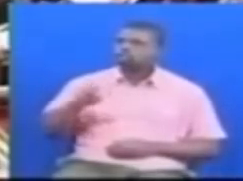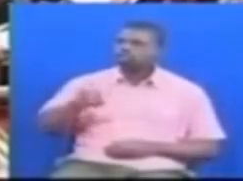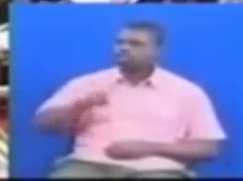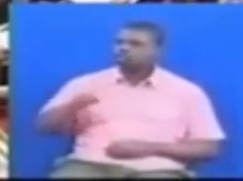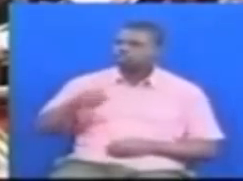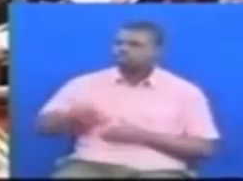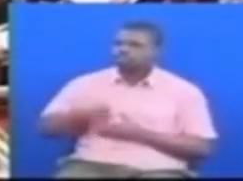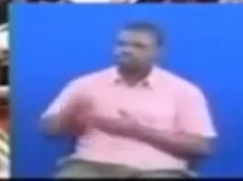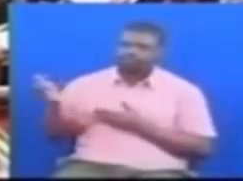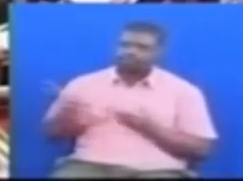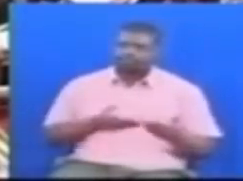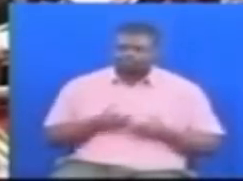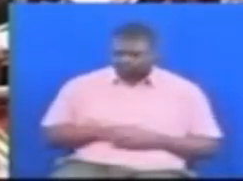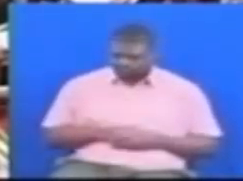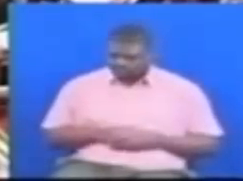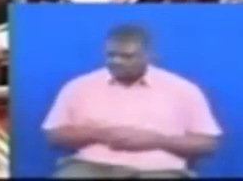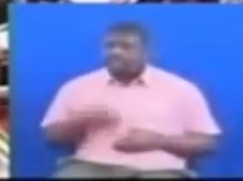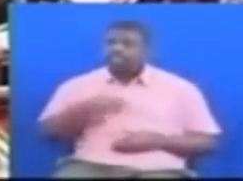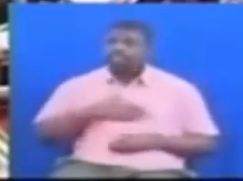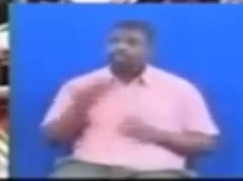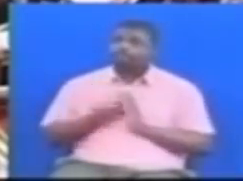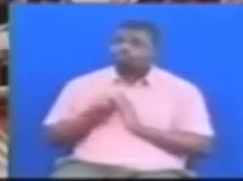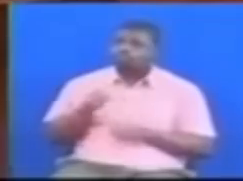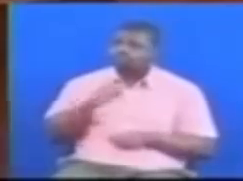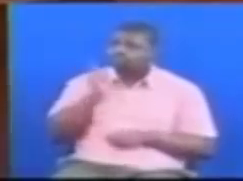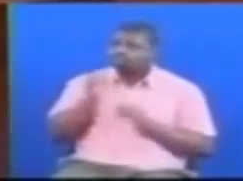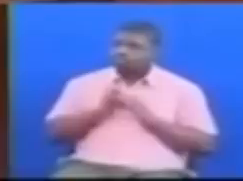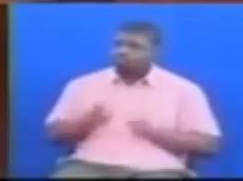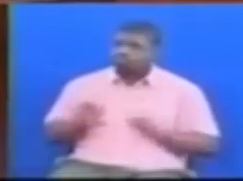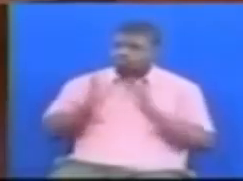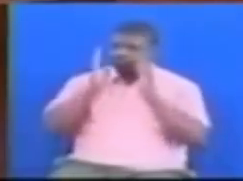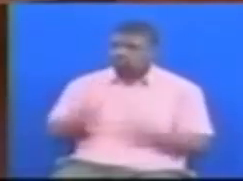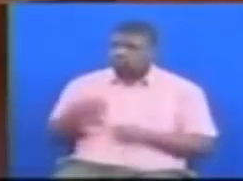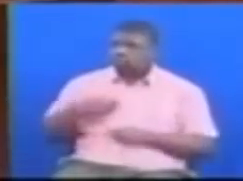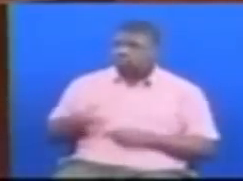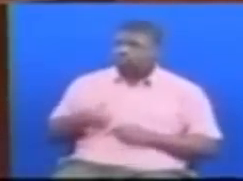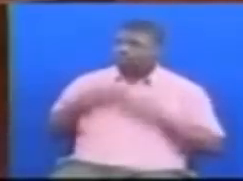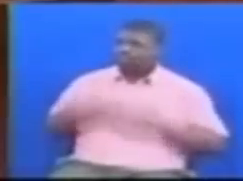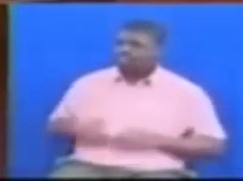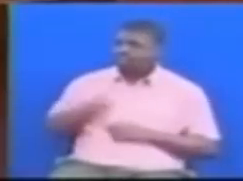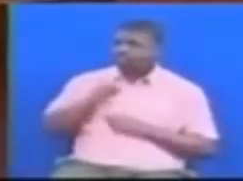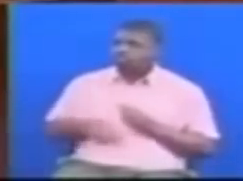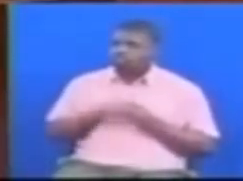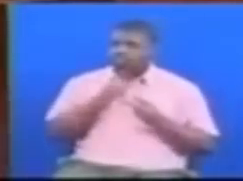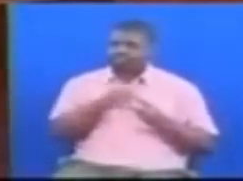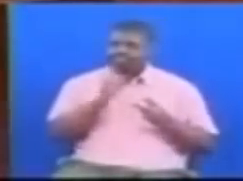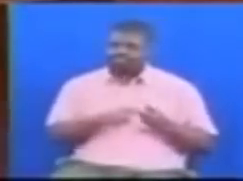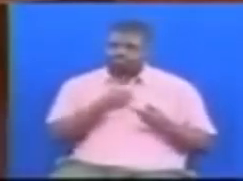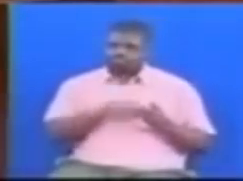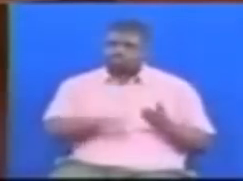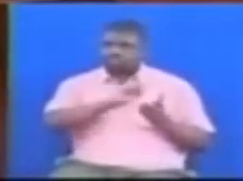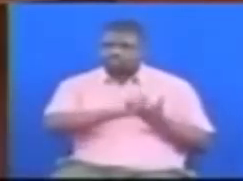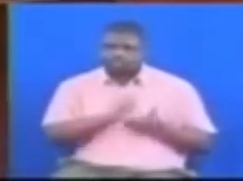Asante Mheshimiwa Naibu Spika. Pamoja na majibu mazuri ya Mheshimiwa Waziri wa Afya, nina maswali mawili ya